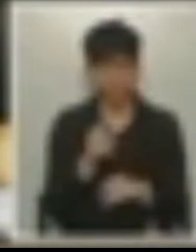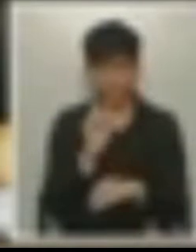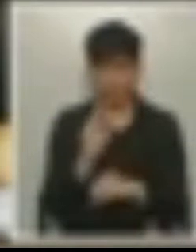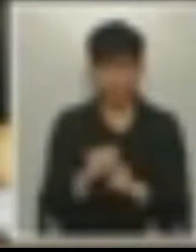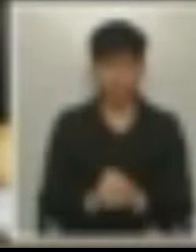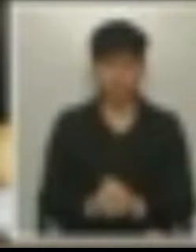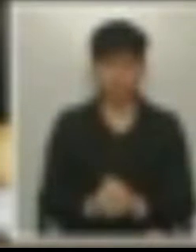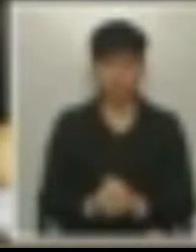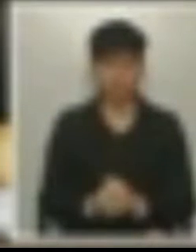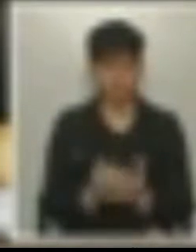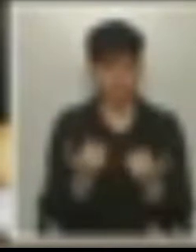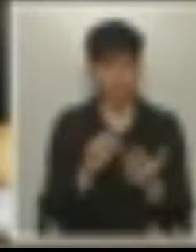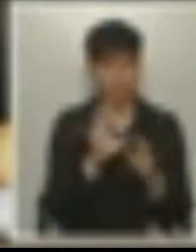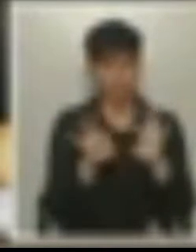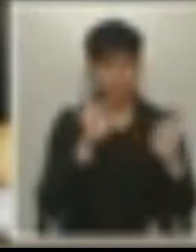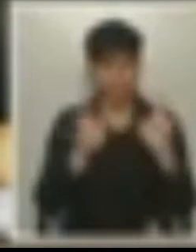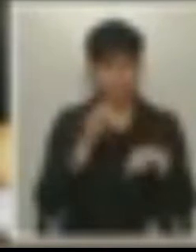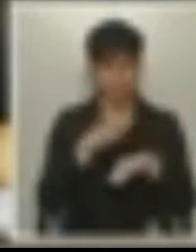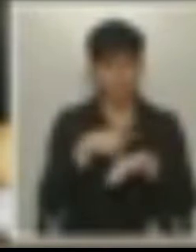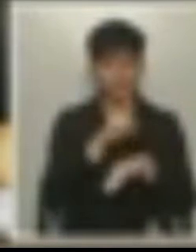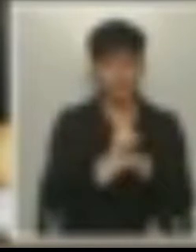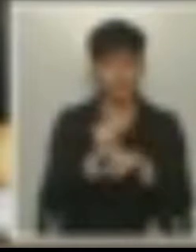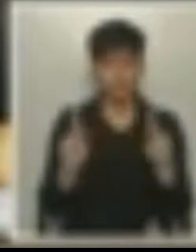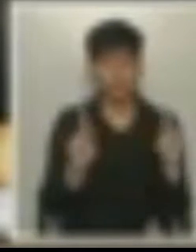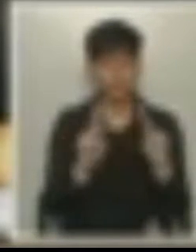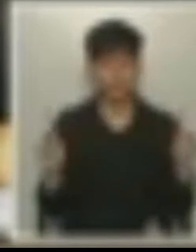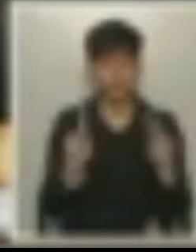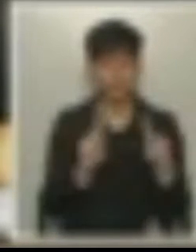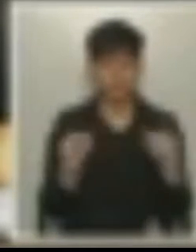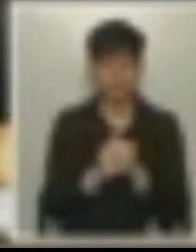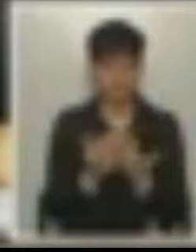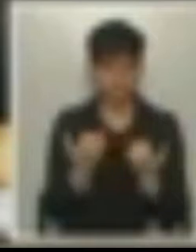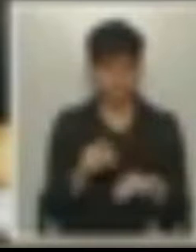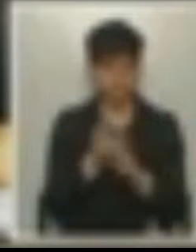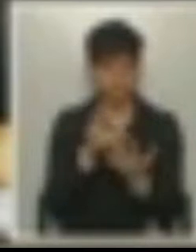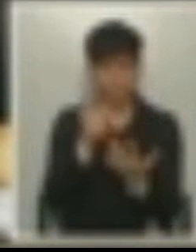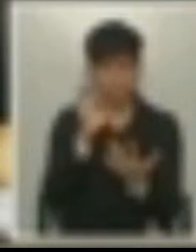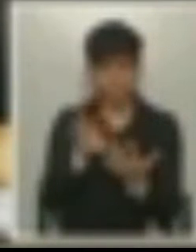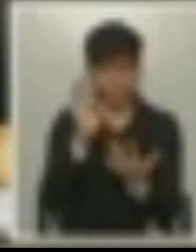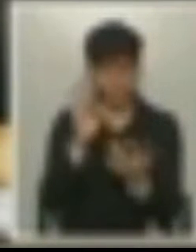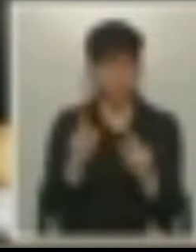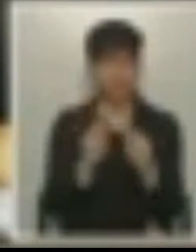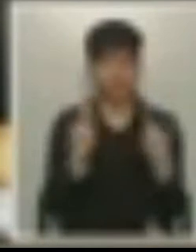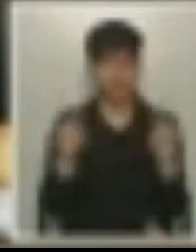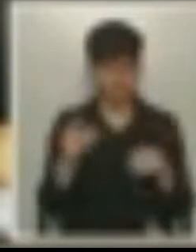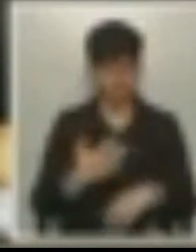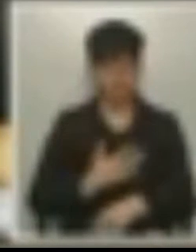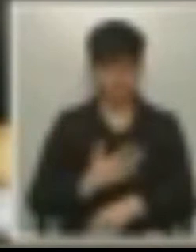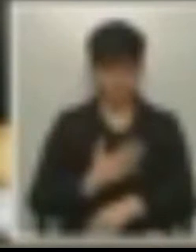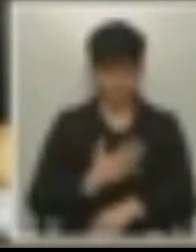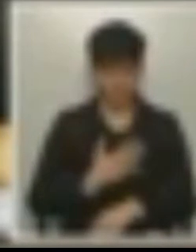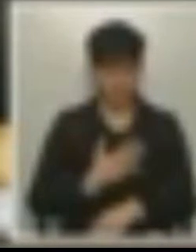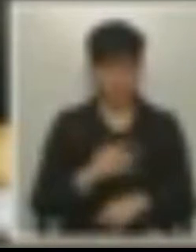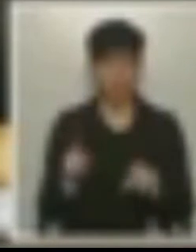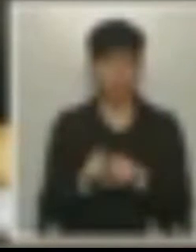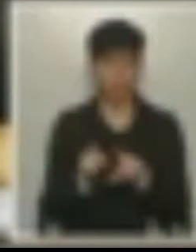เลือกประธานคณะกรรมการสามัญนะครับเข้าไปเป็นกรรมการสภาสถาบันพระปกเกล้าผมเองนี่ก็แสดงความประส